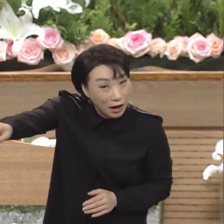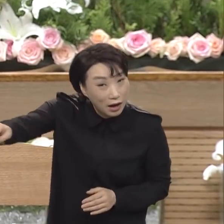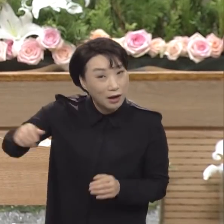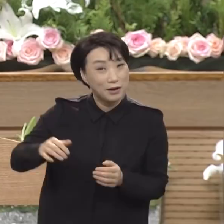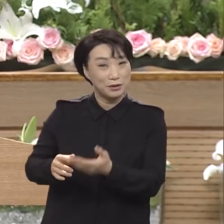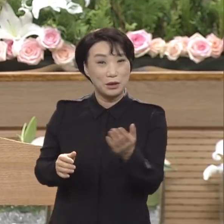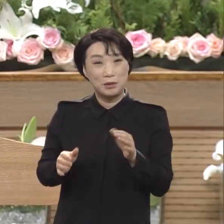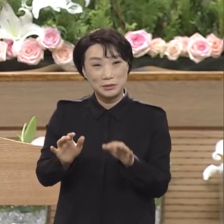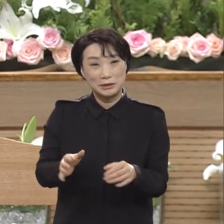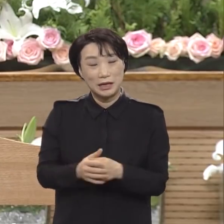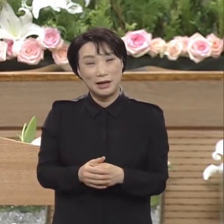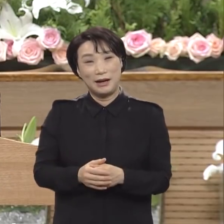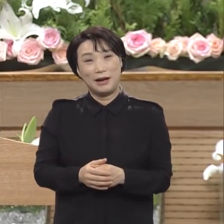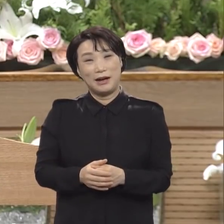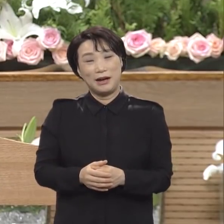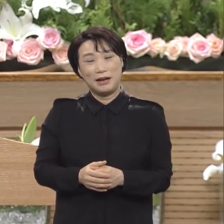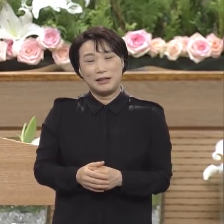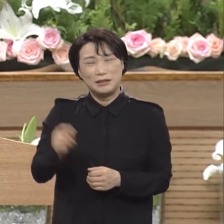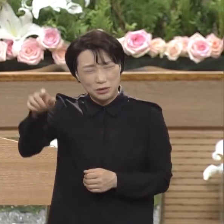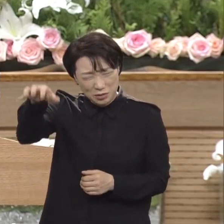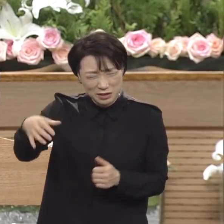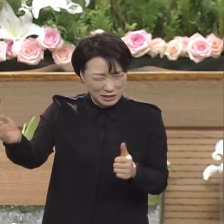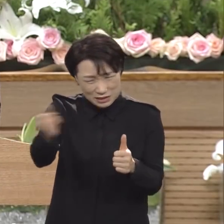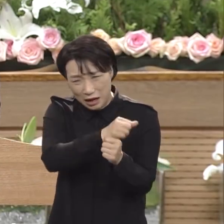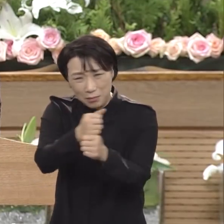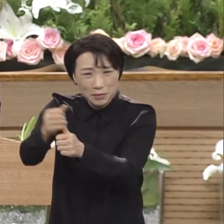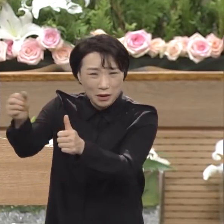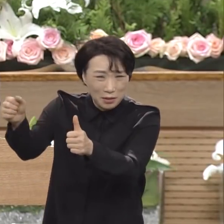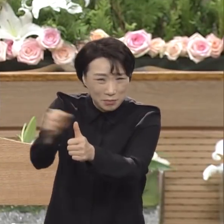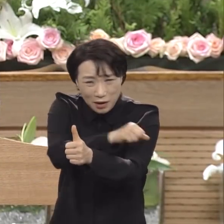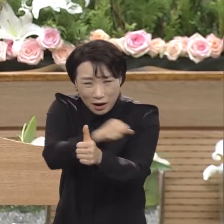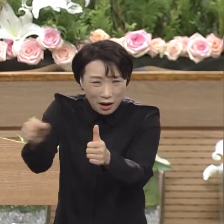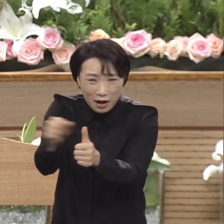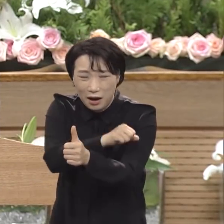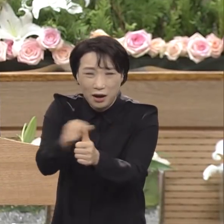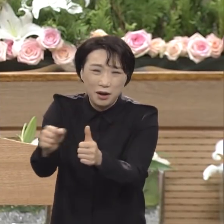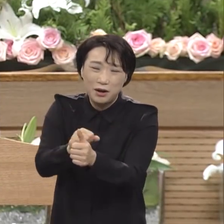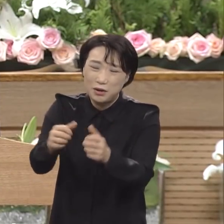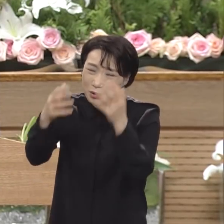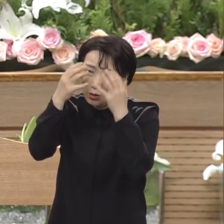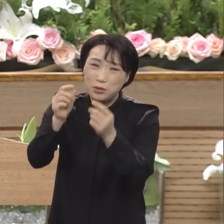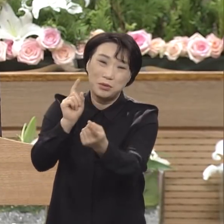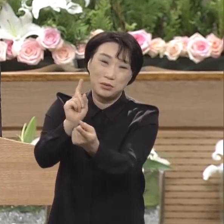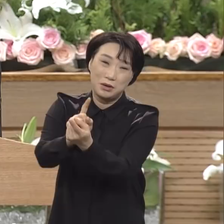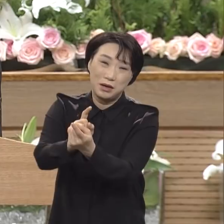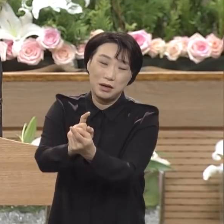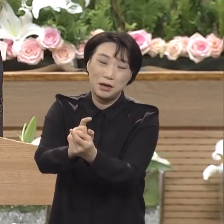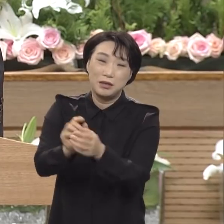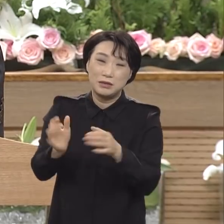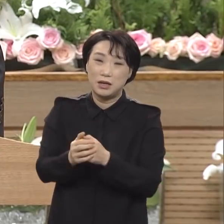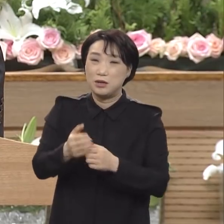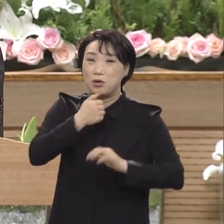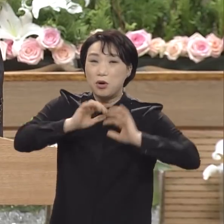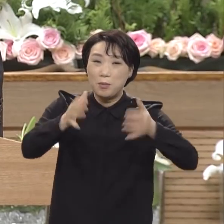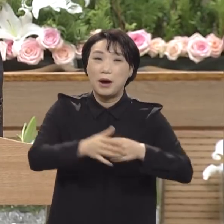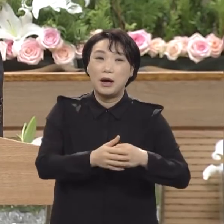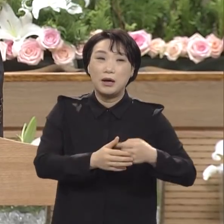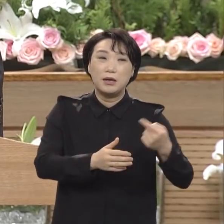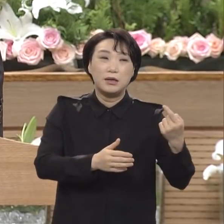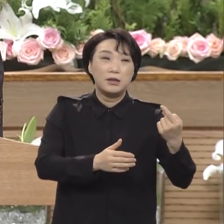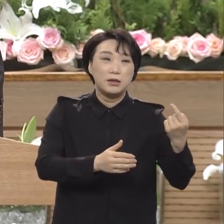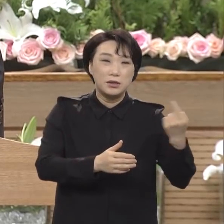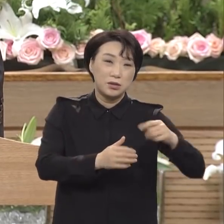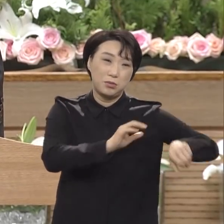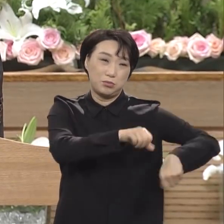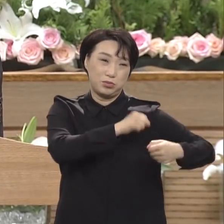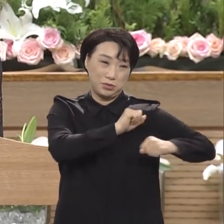와서 모진 매를 맞고 고통을 당하고 노마의 춘부장이 만약에